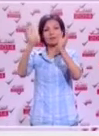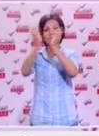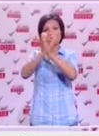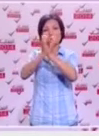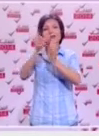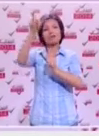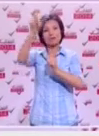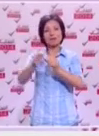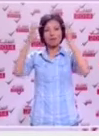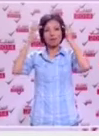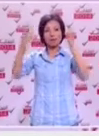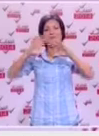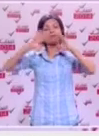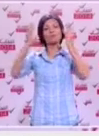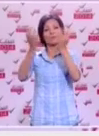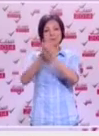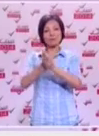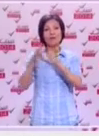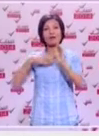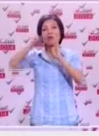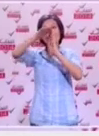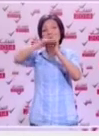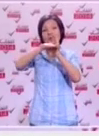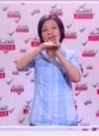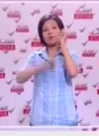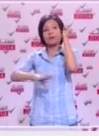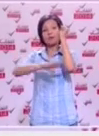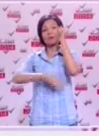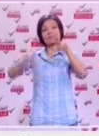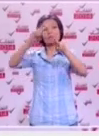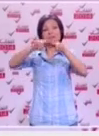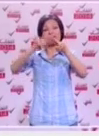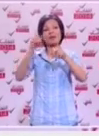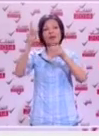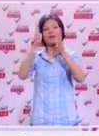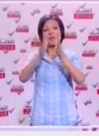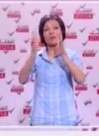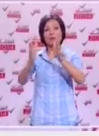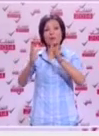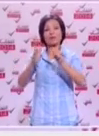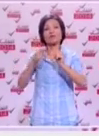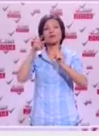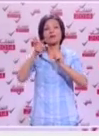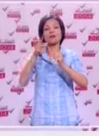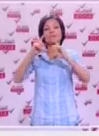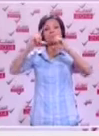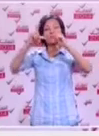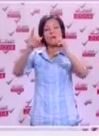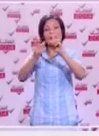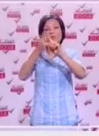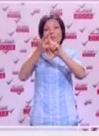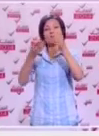والانسانيه والثقافيه والبيئيه برنامجنا يعتمد على تاهيل القطاع الصحي والعمومي واعطاء اهميه بالغه للقطاع